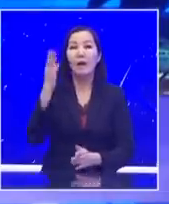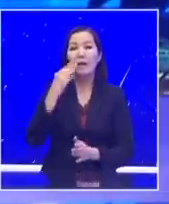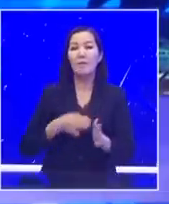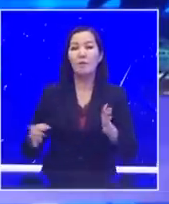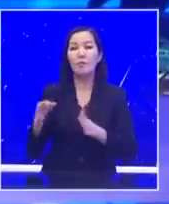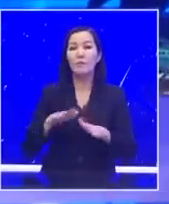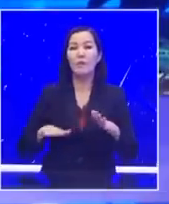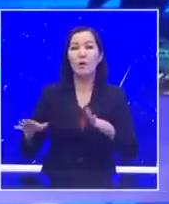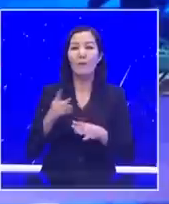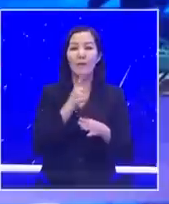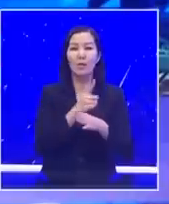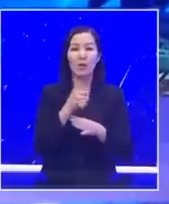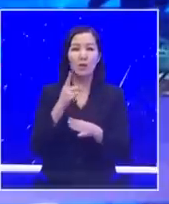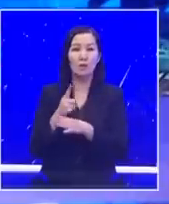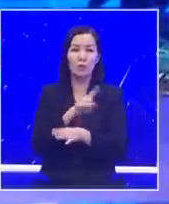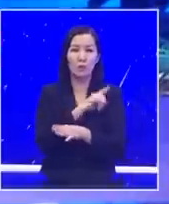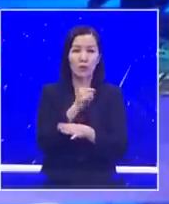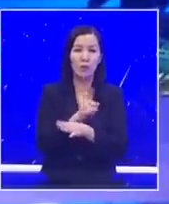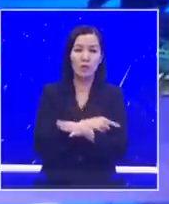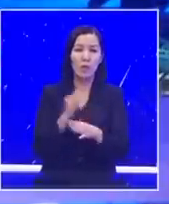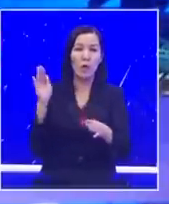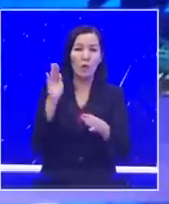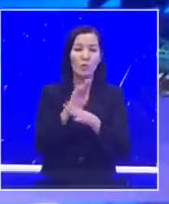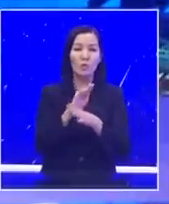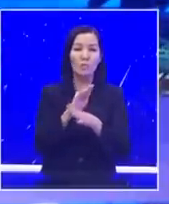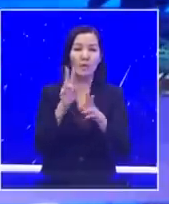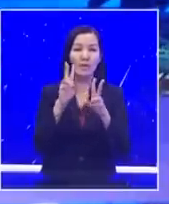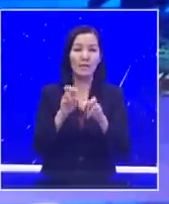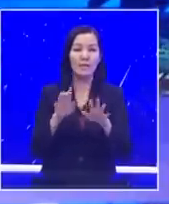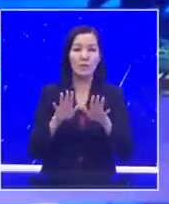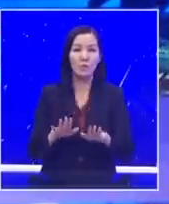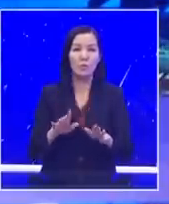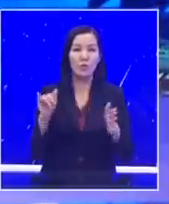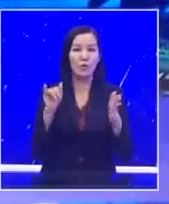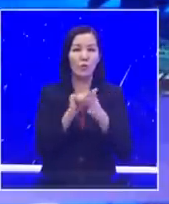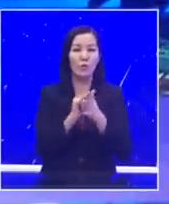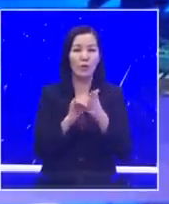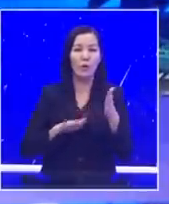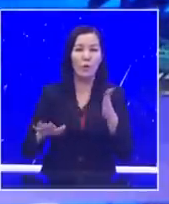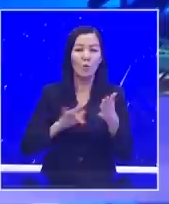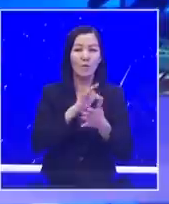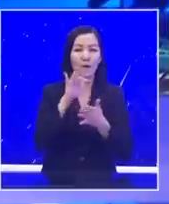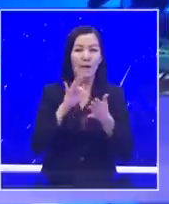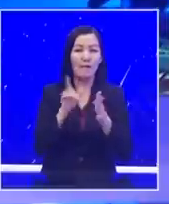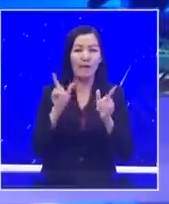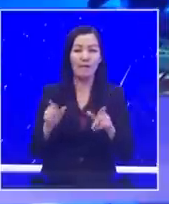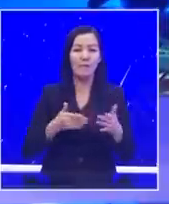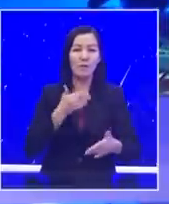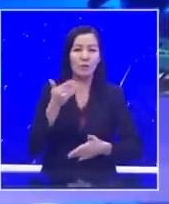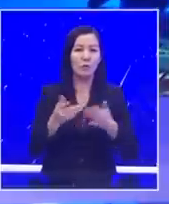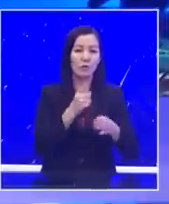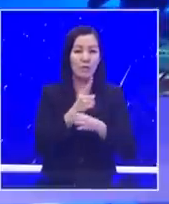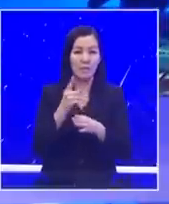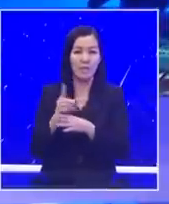Алматы облысы аумағында шектеу шаралары күшейтілгелі қосымша бекеттер қойылды. Яғни өңірдегі қала аудандарда азаматтардың жүріс-тұрысы